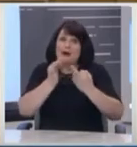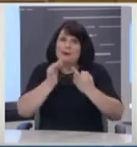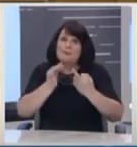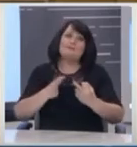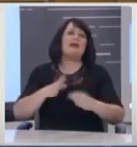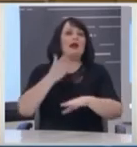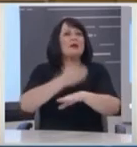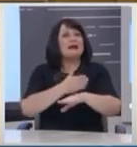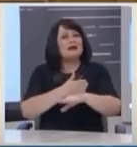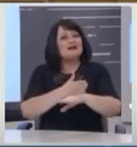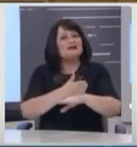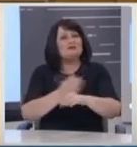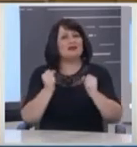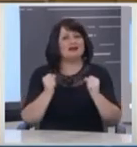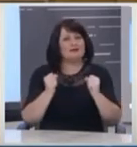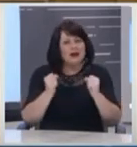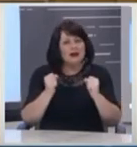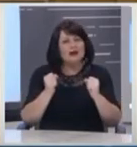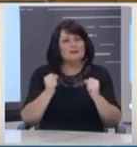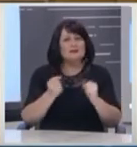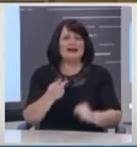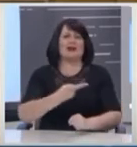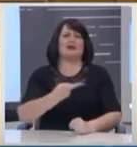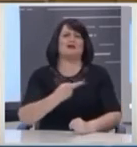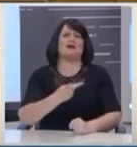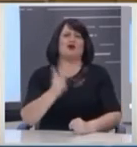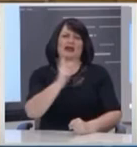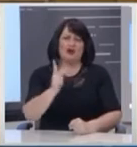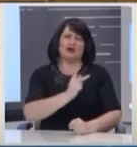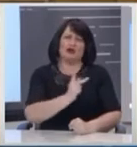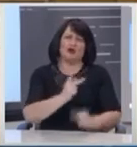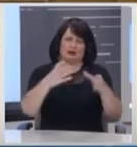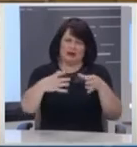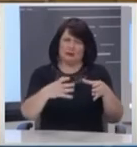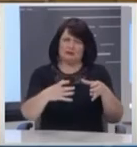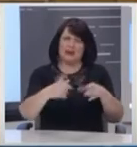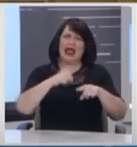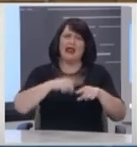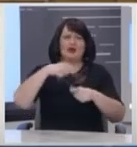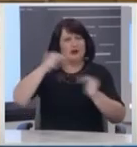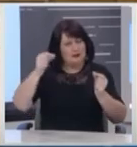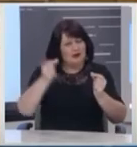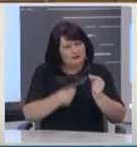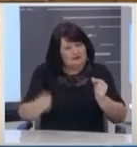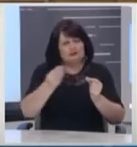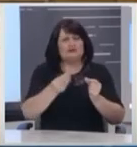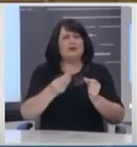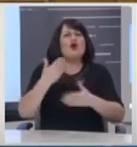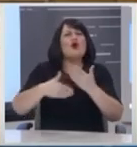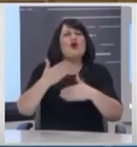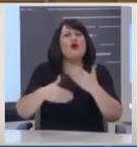δοθούν εγγυήσεις ασφάλειας και για τις δύο κοινότητες και ιδιαίτερα για τους Ελληνοκύπριους που έχουν ζήσει τόσα